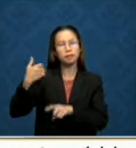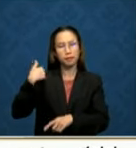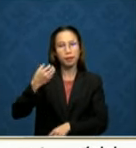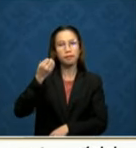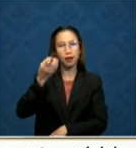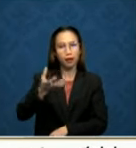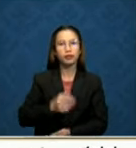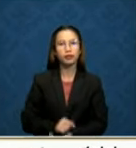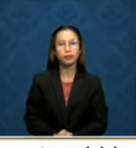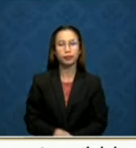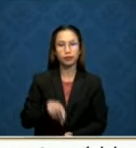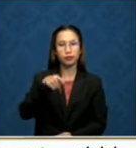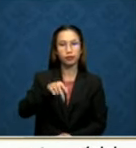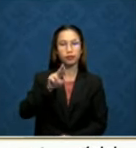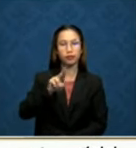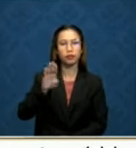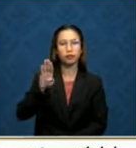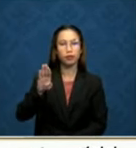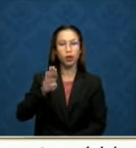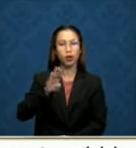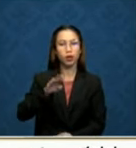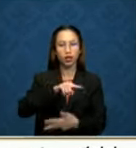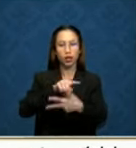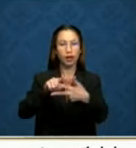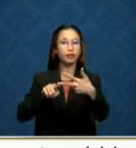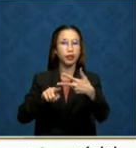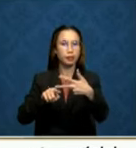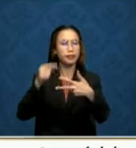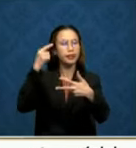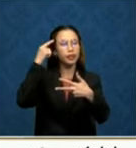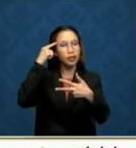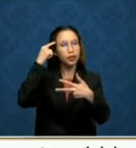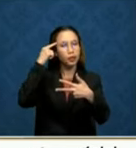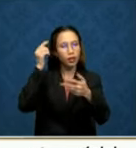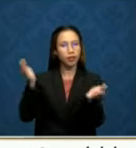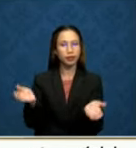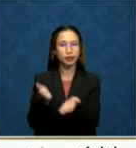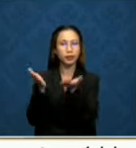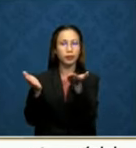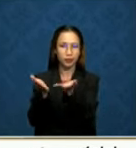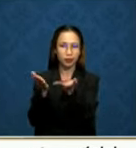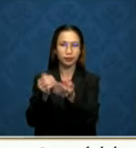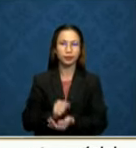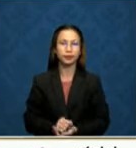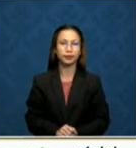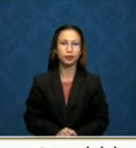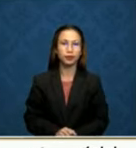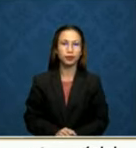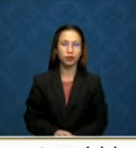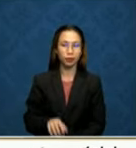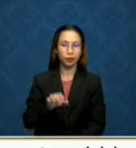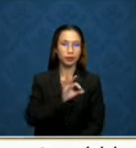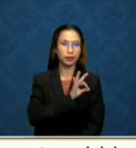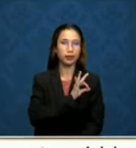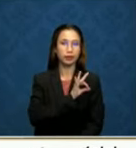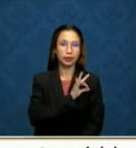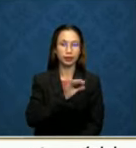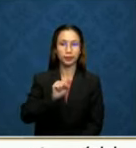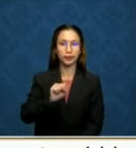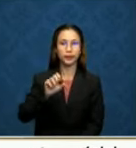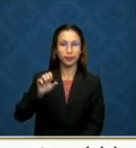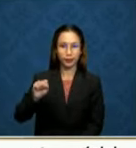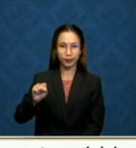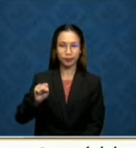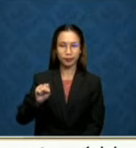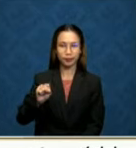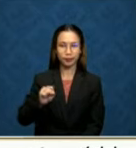าธรรมทั้งสามสบับจะได้รับการสบสนุนจากท่านสมาชิสภาพพ